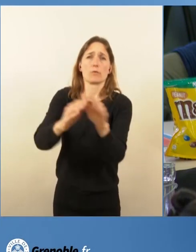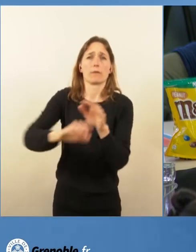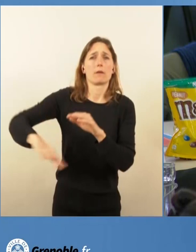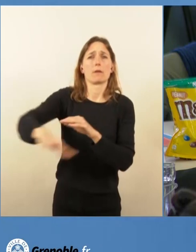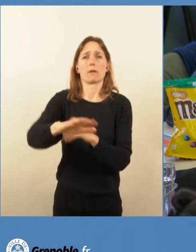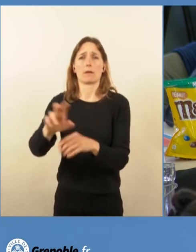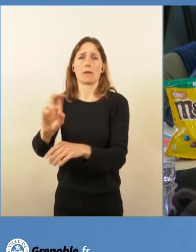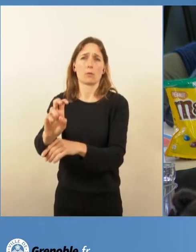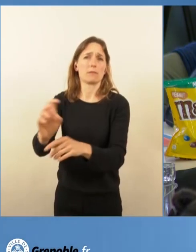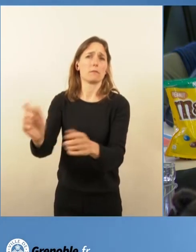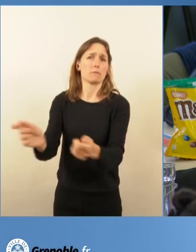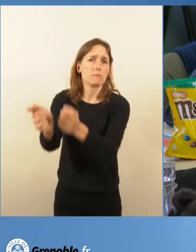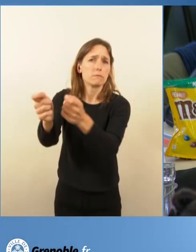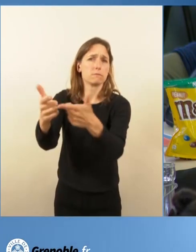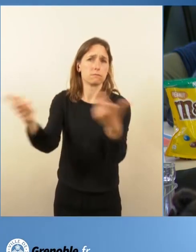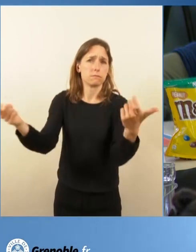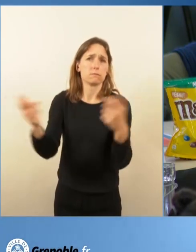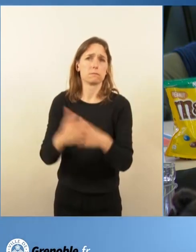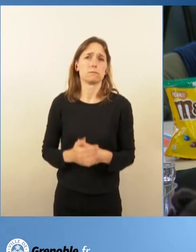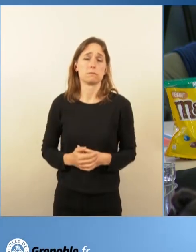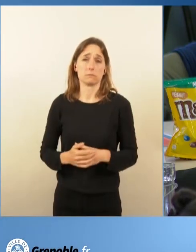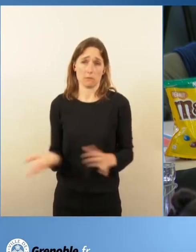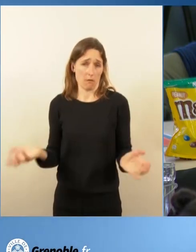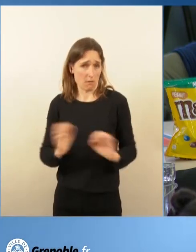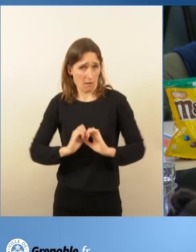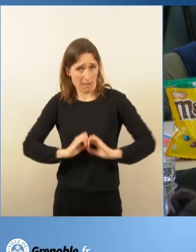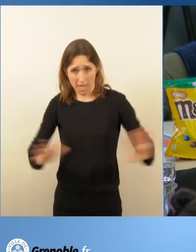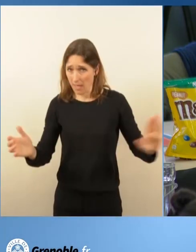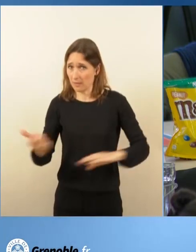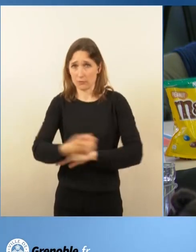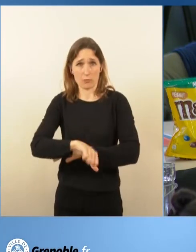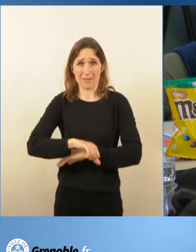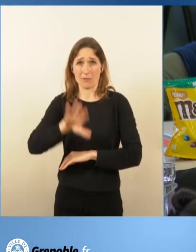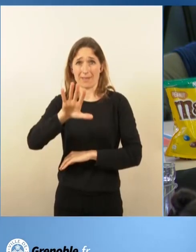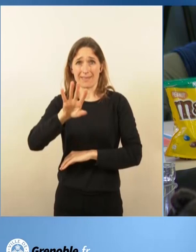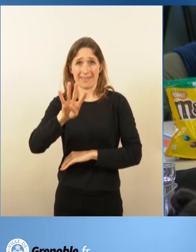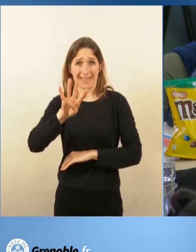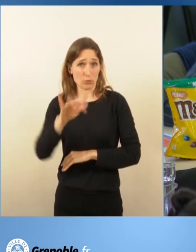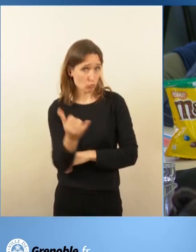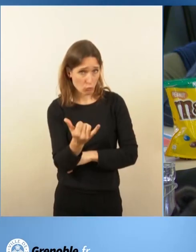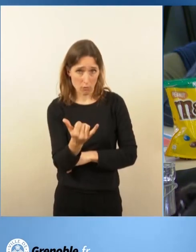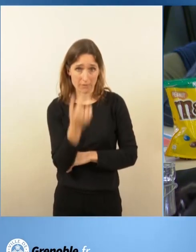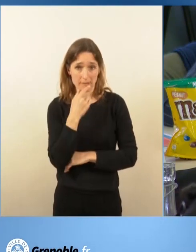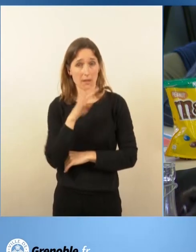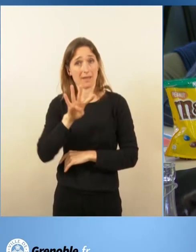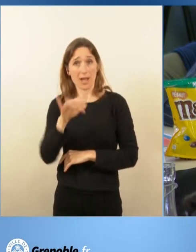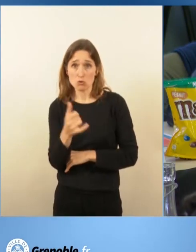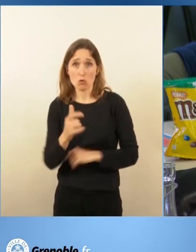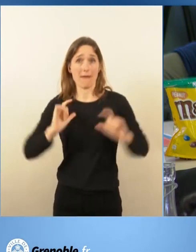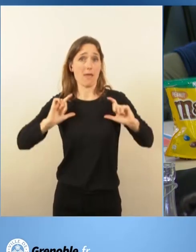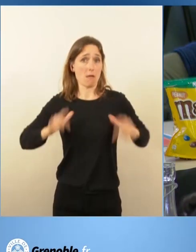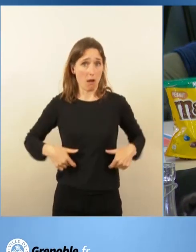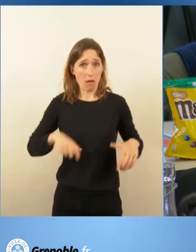et il est bien clair que la semaine de quatre jours avoir seulement quatre jours d'école pour les